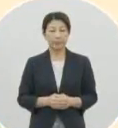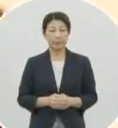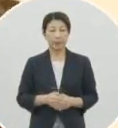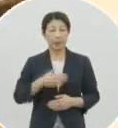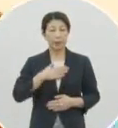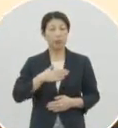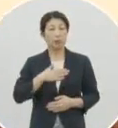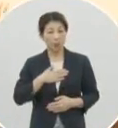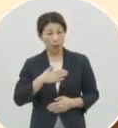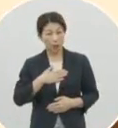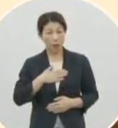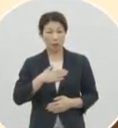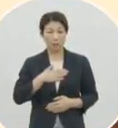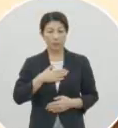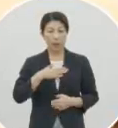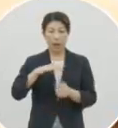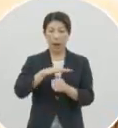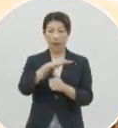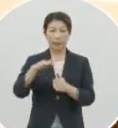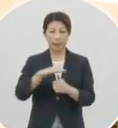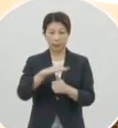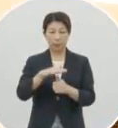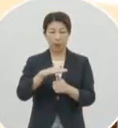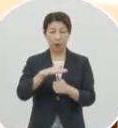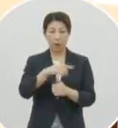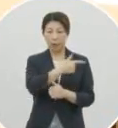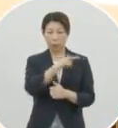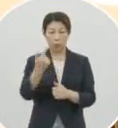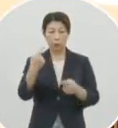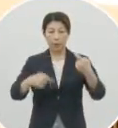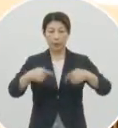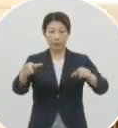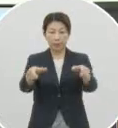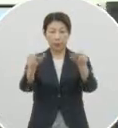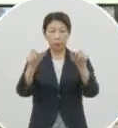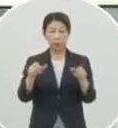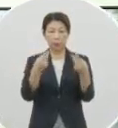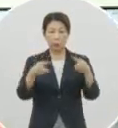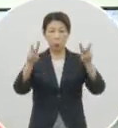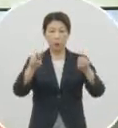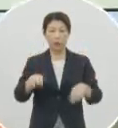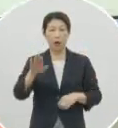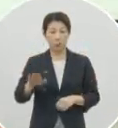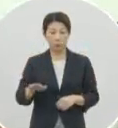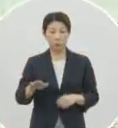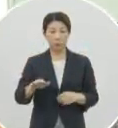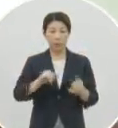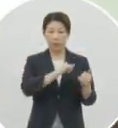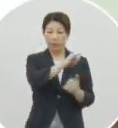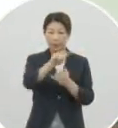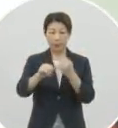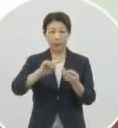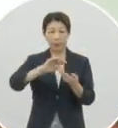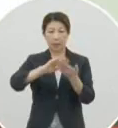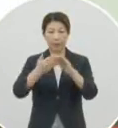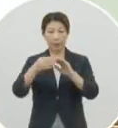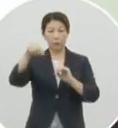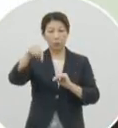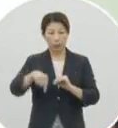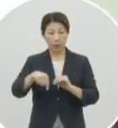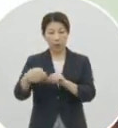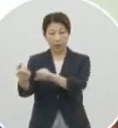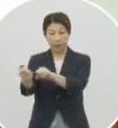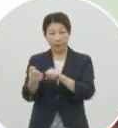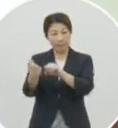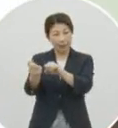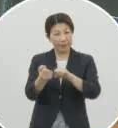知ってた？愛知にはいろいろな出汁祭り行事があって、歴史的な街並みを舞台に繰